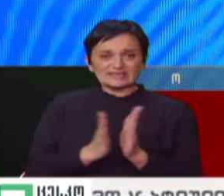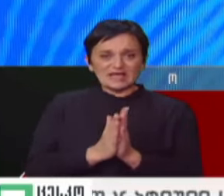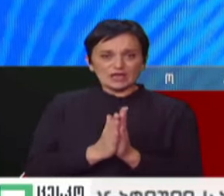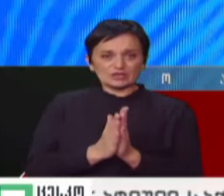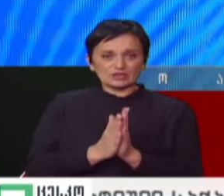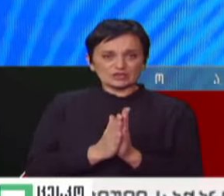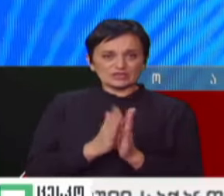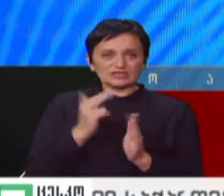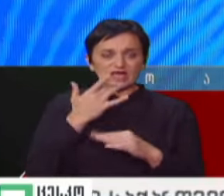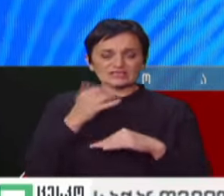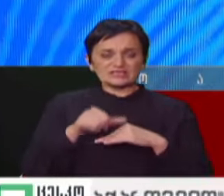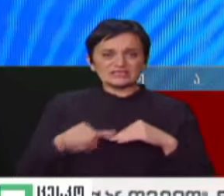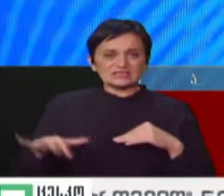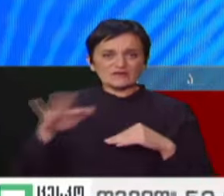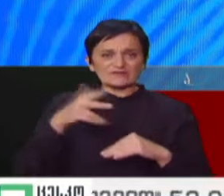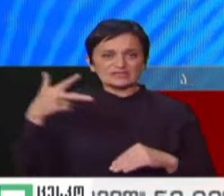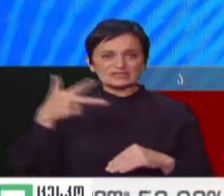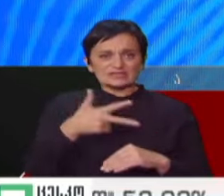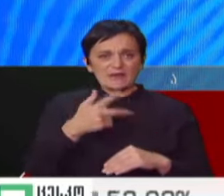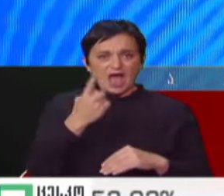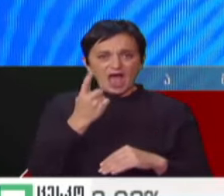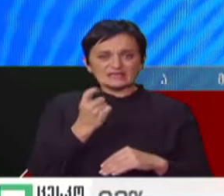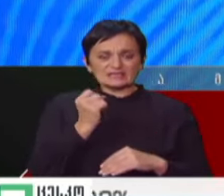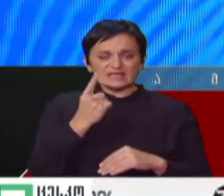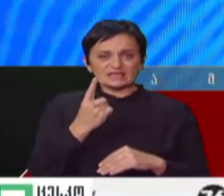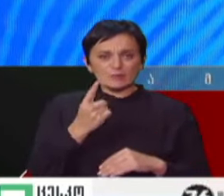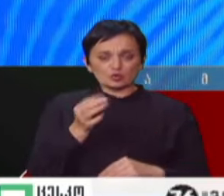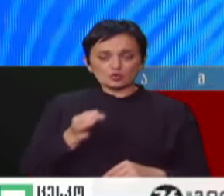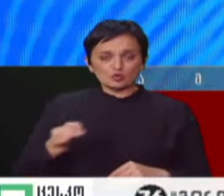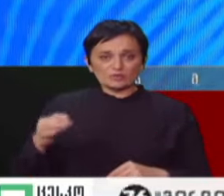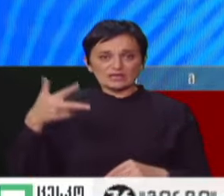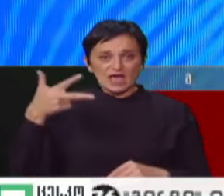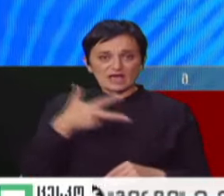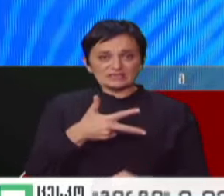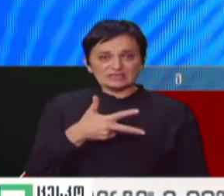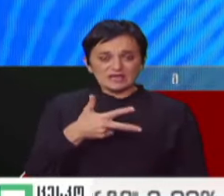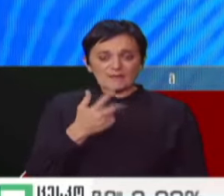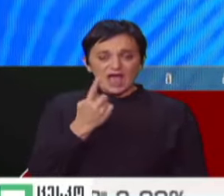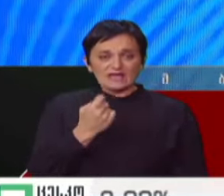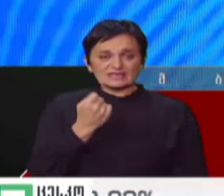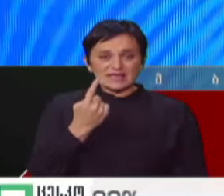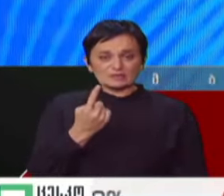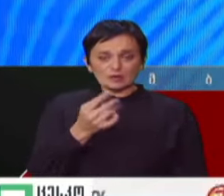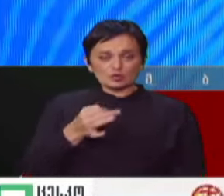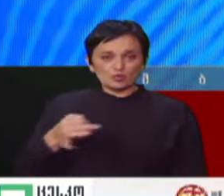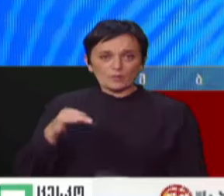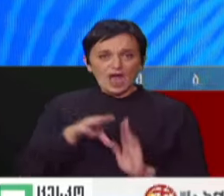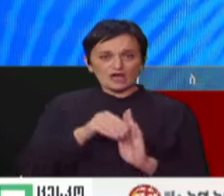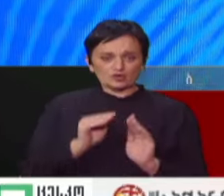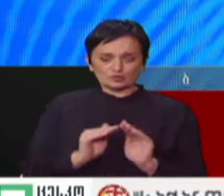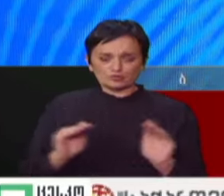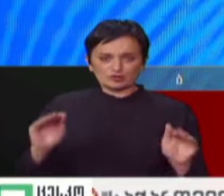დასევ საზღვარგარეთ შექმნილი 3111 უბანი და ამ 3111 უბნიდან არჩევნები